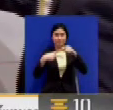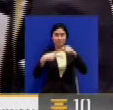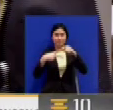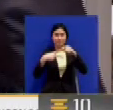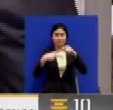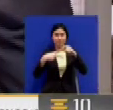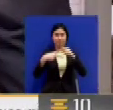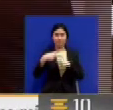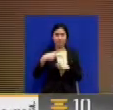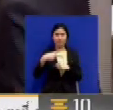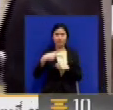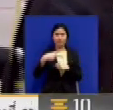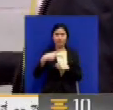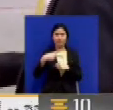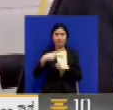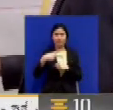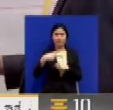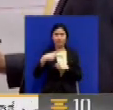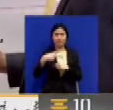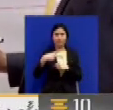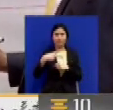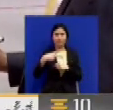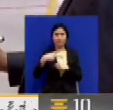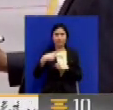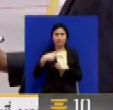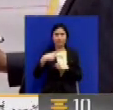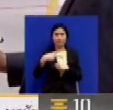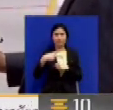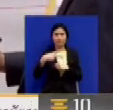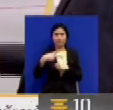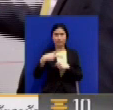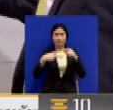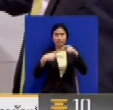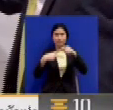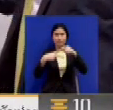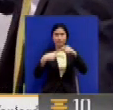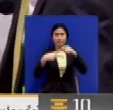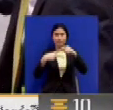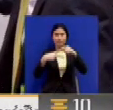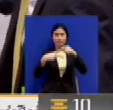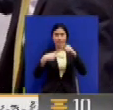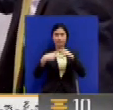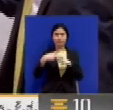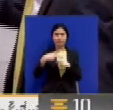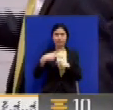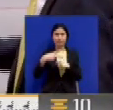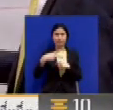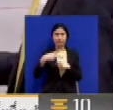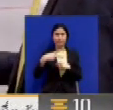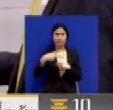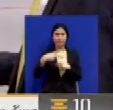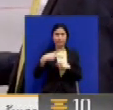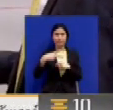ายมาสิคุณจะฆ่าไปทำไมเยอะแยะแล้วโควต้ากลางคุณเลิกสักทีได้ไหมโควต้าพิเศษอ่ ะ มีเหตุผลอะไรอันใดเลยคนอื่นก็เป็นมหา